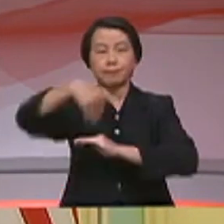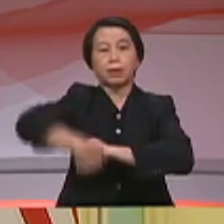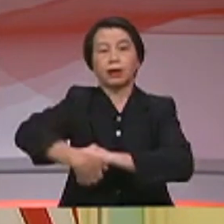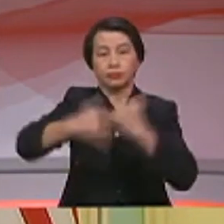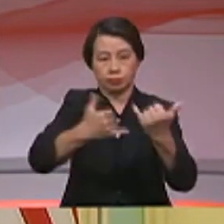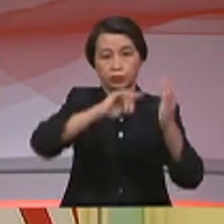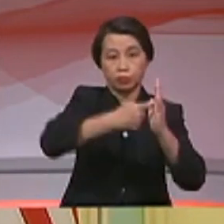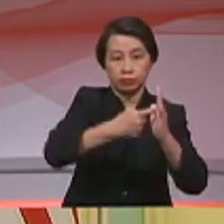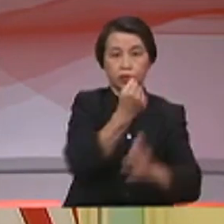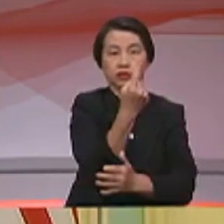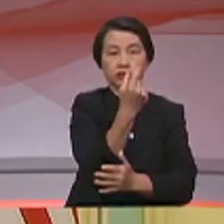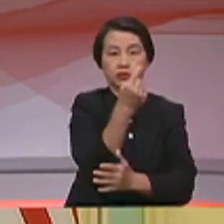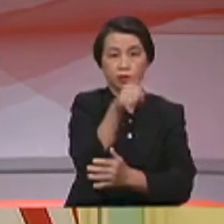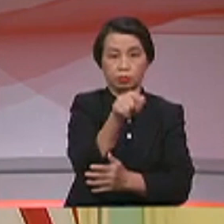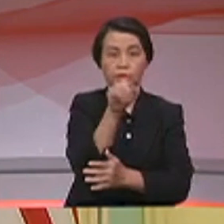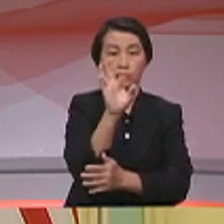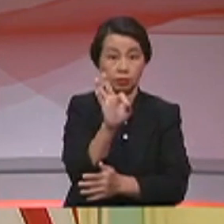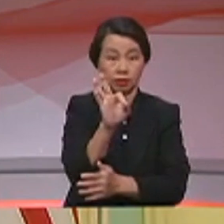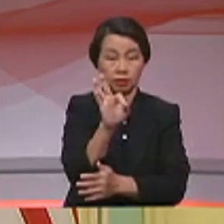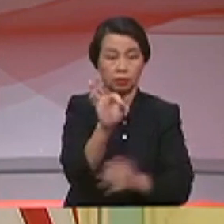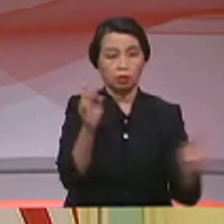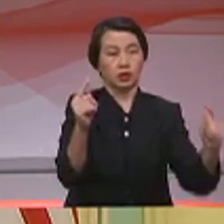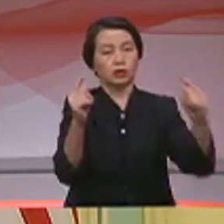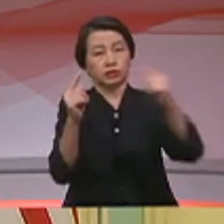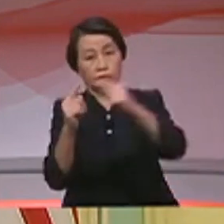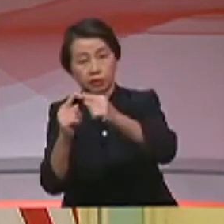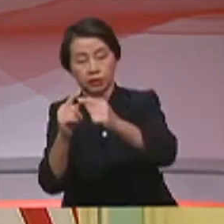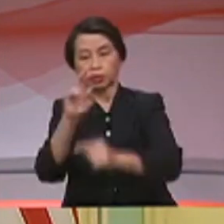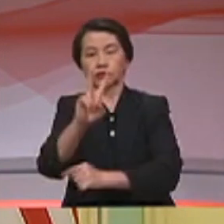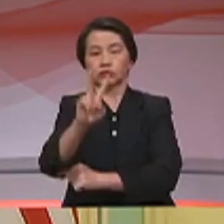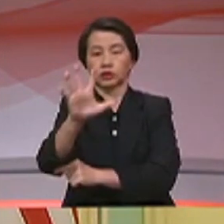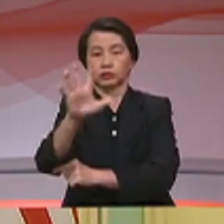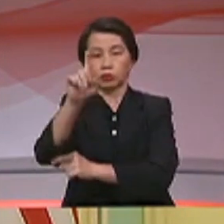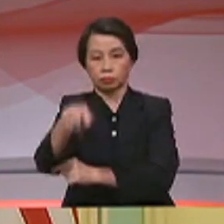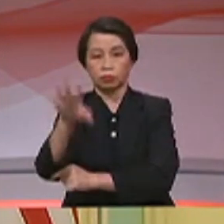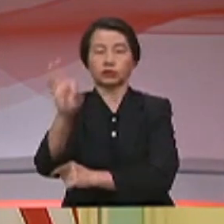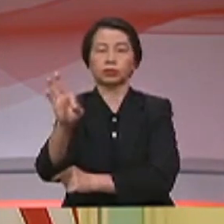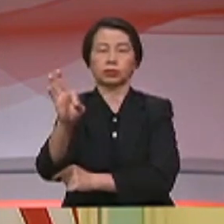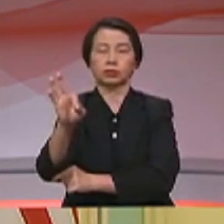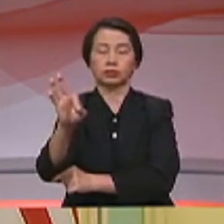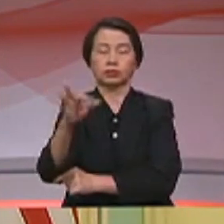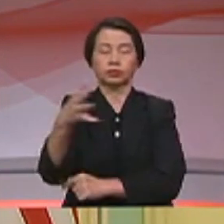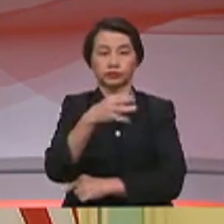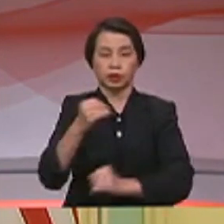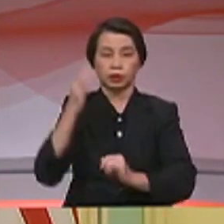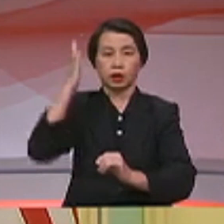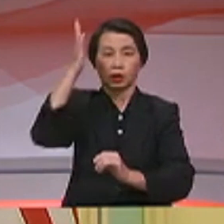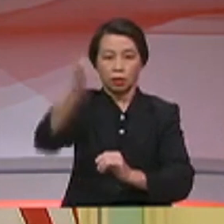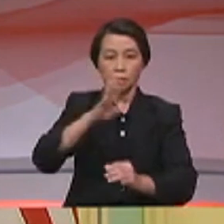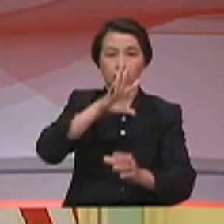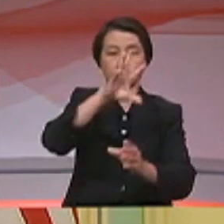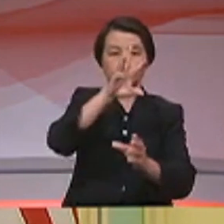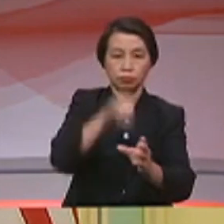iaitu 11 September hingga 25 September, dan akan